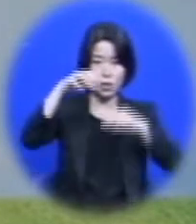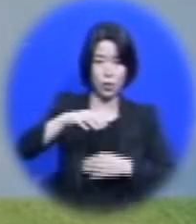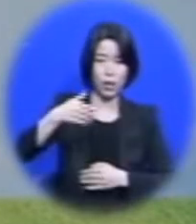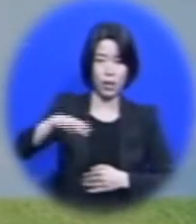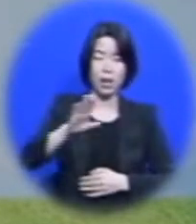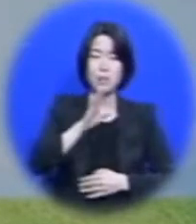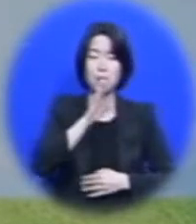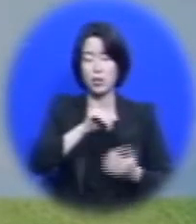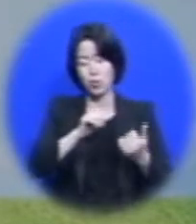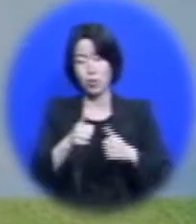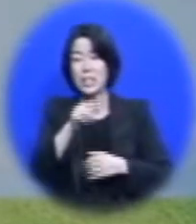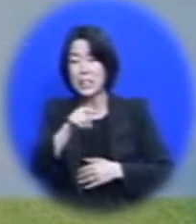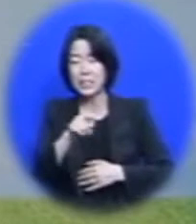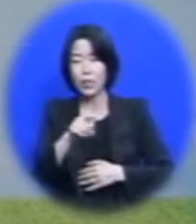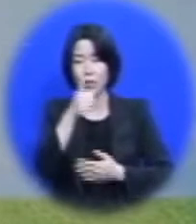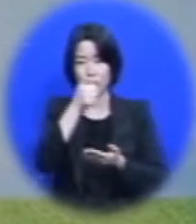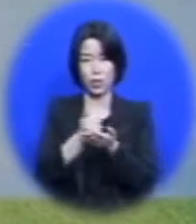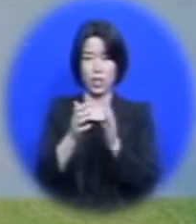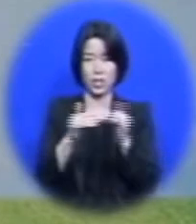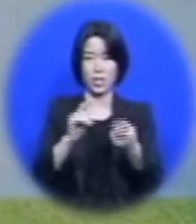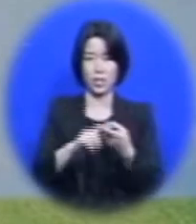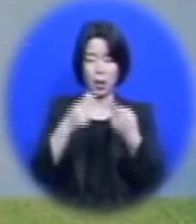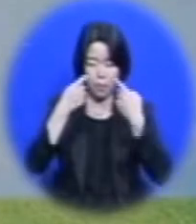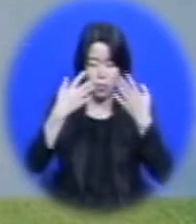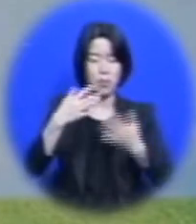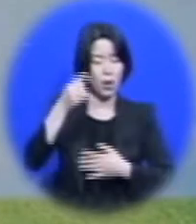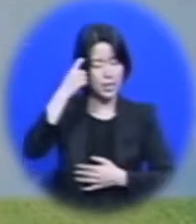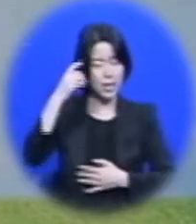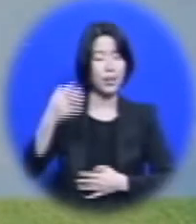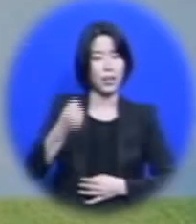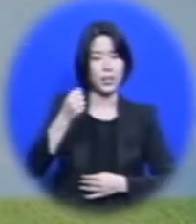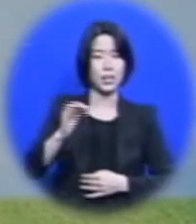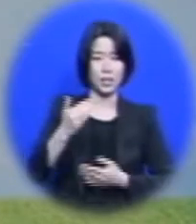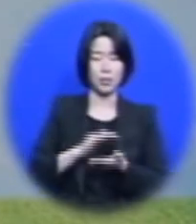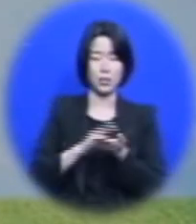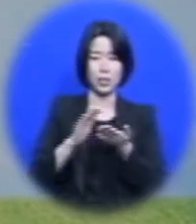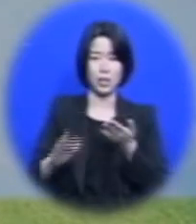죽을 그 죄인이라고 하는 것에 대한 분명한 인식이 생긴다는 것입니다.